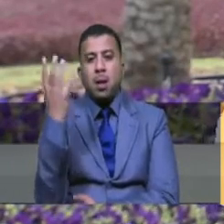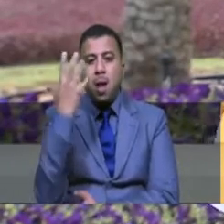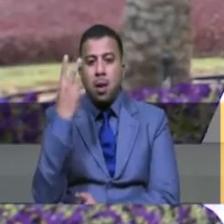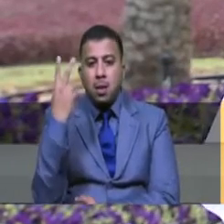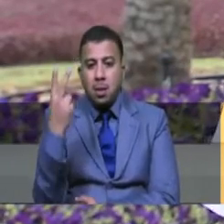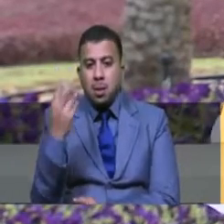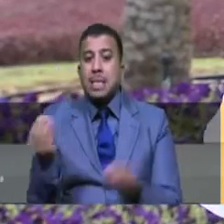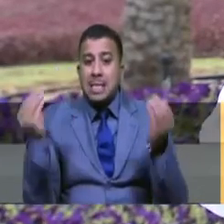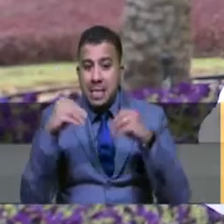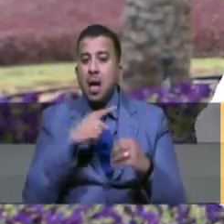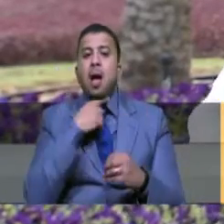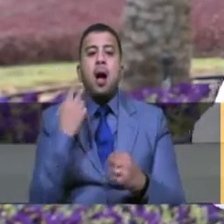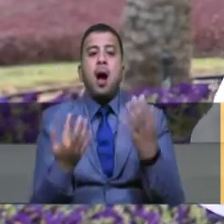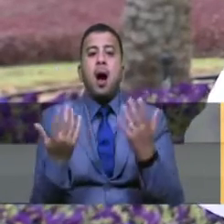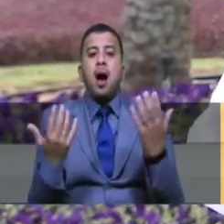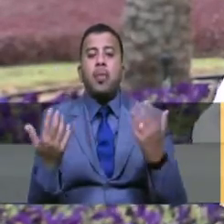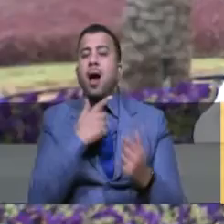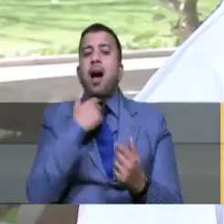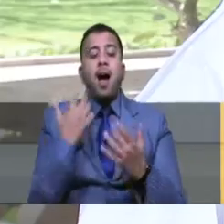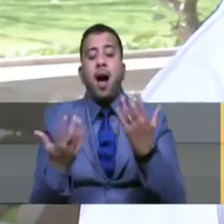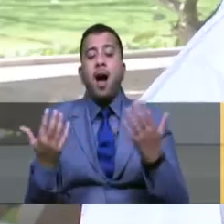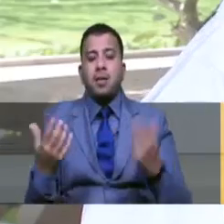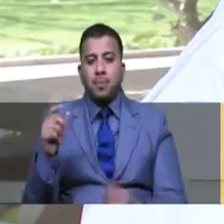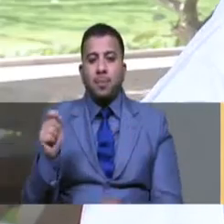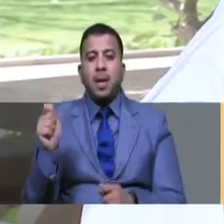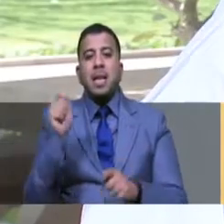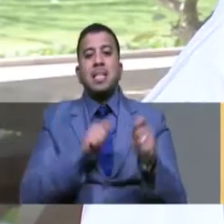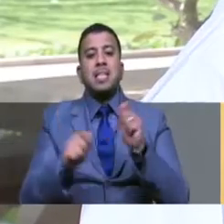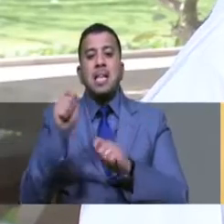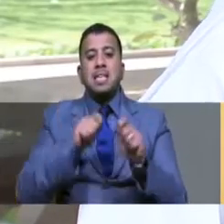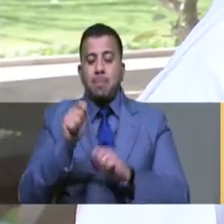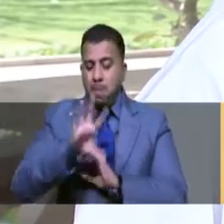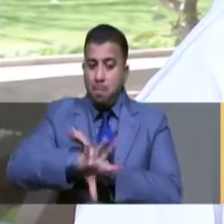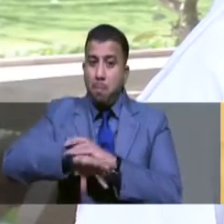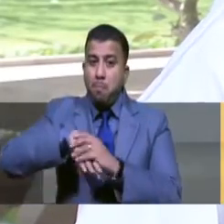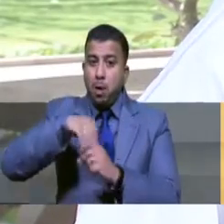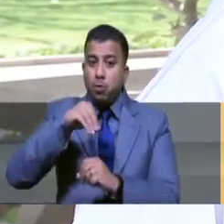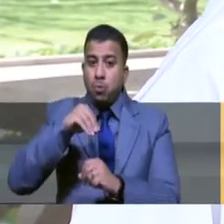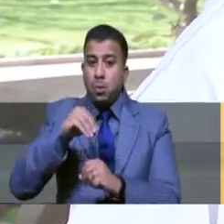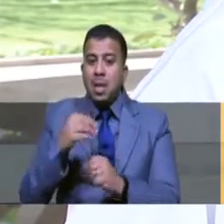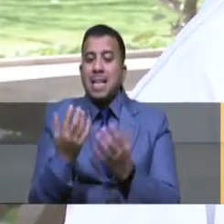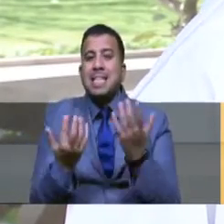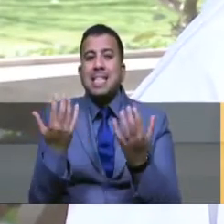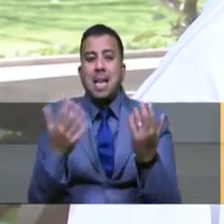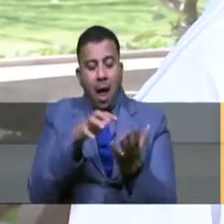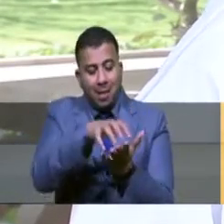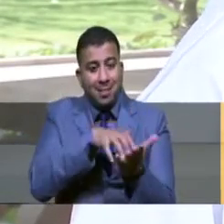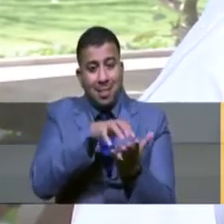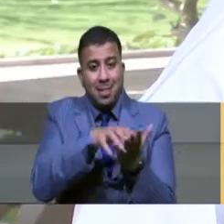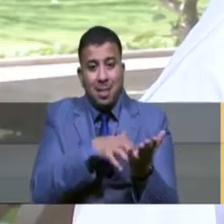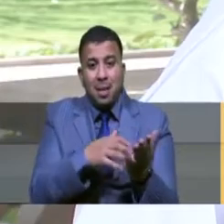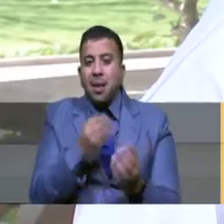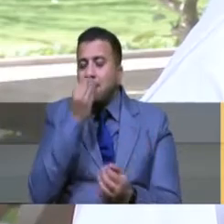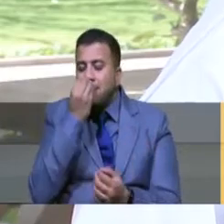بمعنى زياده الرقعه الموجوده وزياده الرقعه الخضراء في هذه المدينه. تصميم مشروع ادخال زراعات